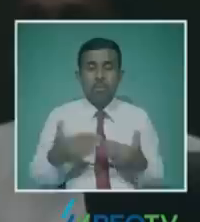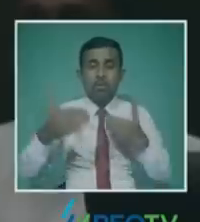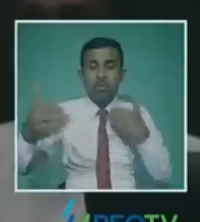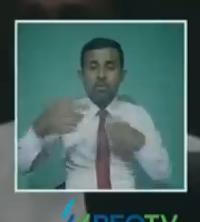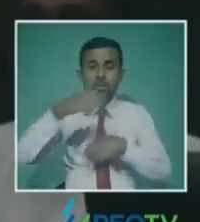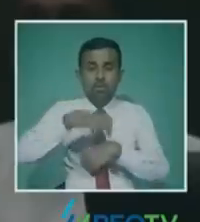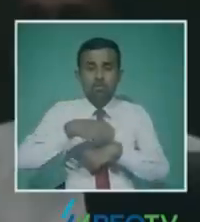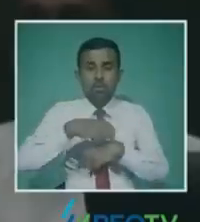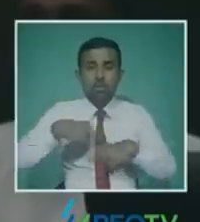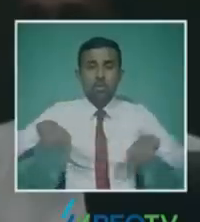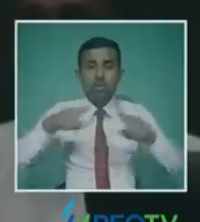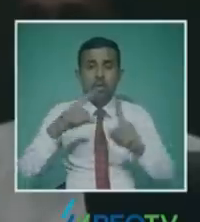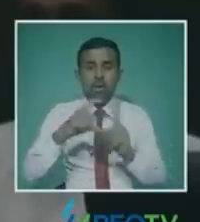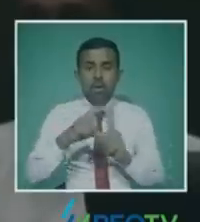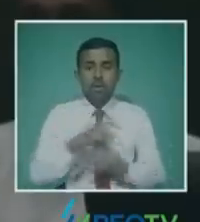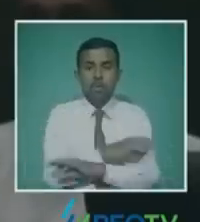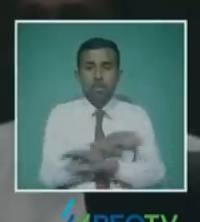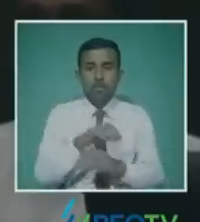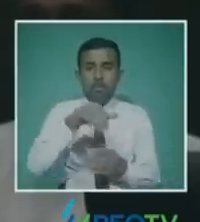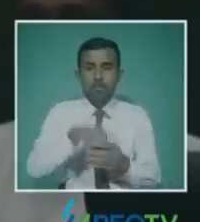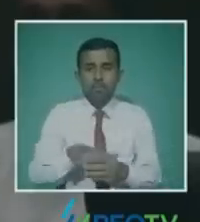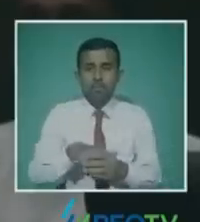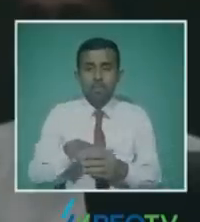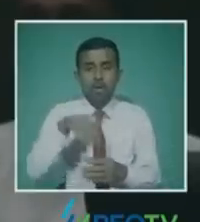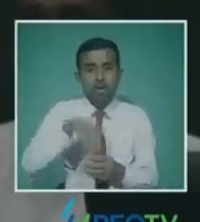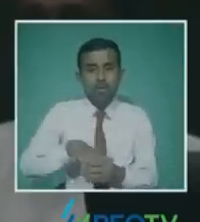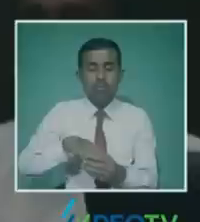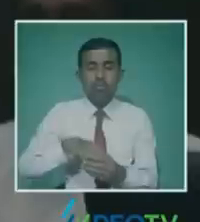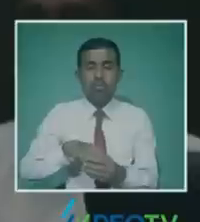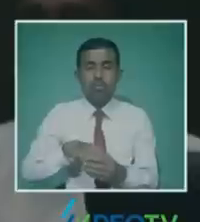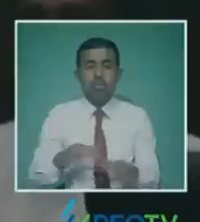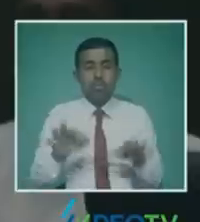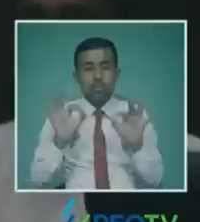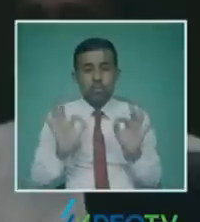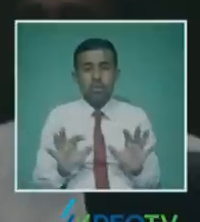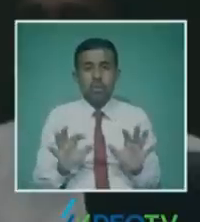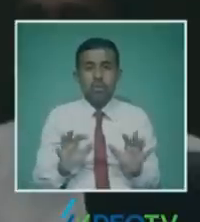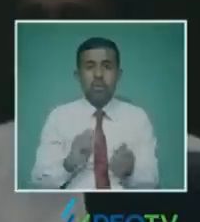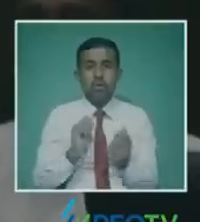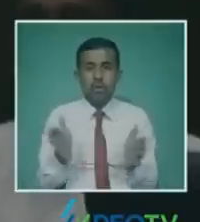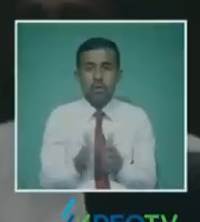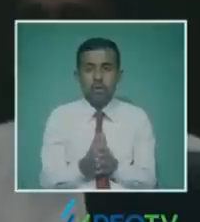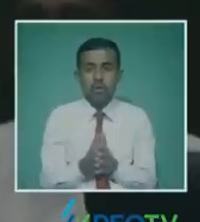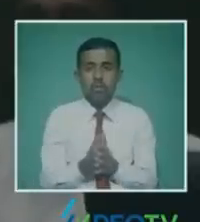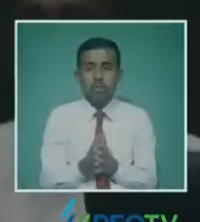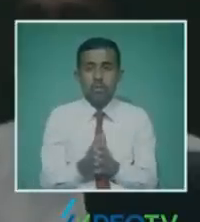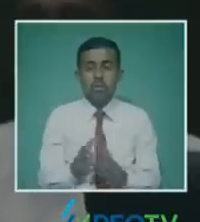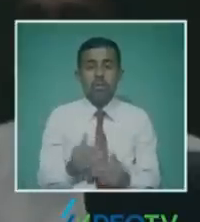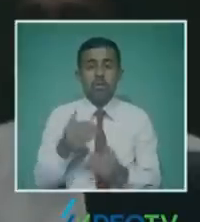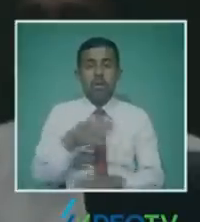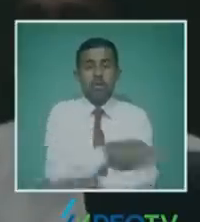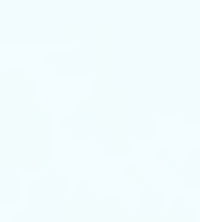ටර්ම් මේ සමස්ත අධ්‍යාපන ක්‍රමවේදයේ තුලම ව්‍යුහාත්මක සහ ගුණාත්මක භාවයේ සිදු වූ වෙනස්කම්ුත් ඒකම ඇක්ෂන් ප්ලෑන් එකකට